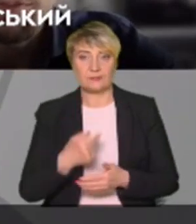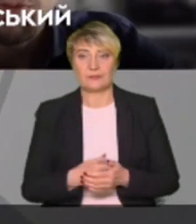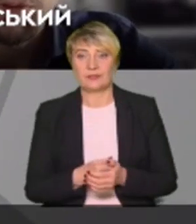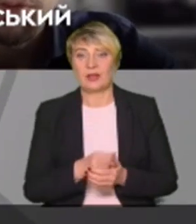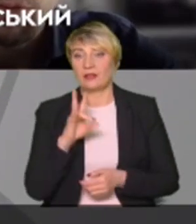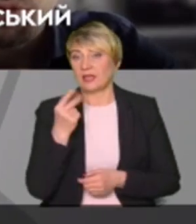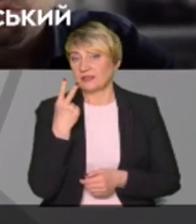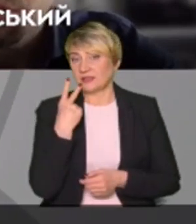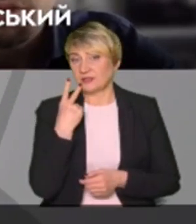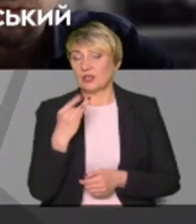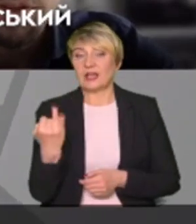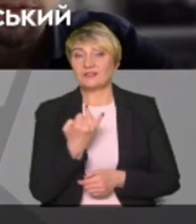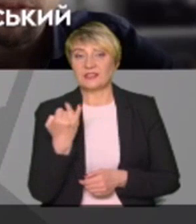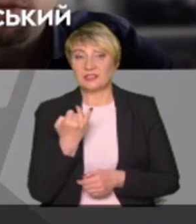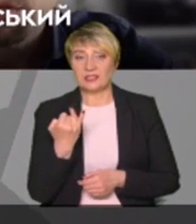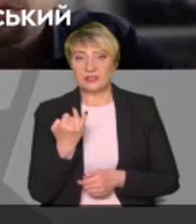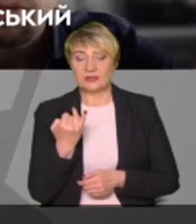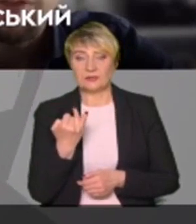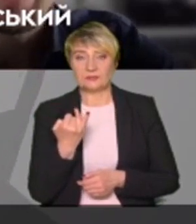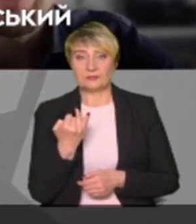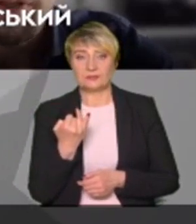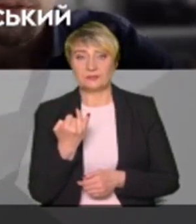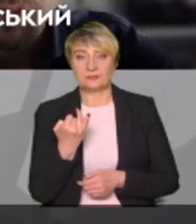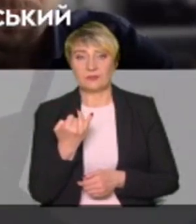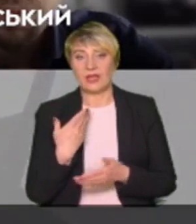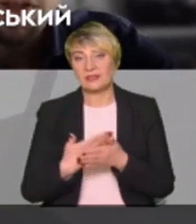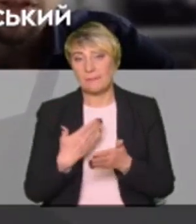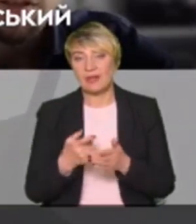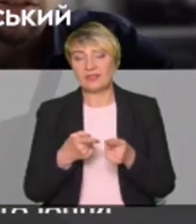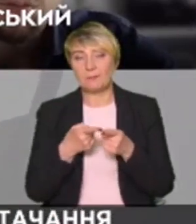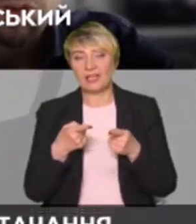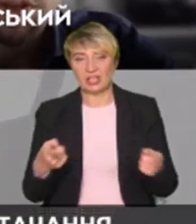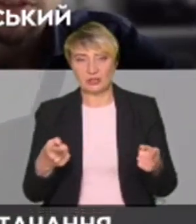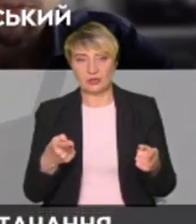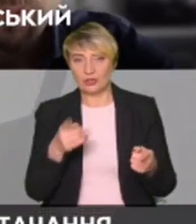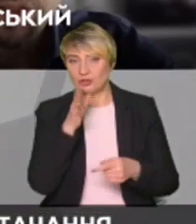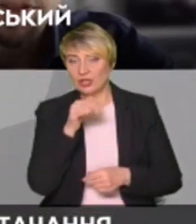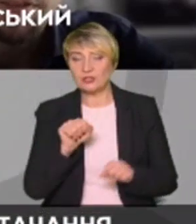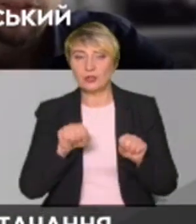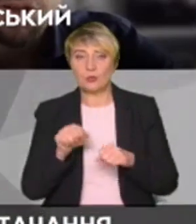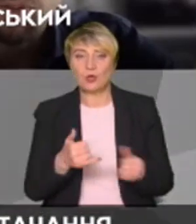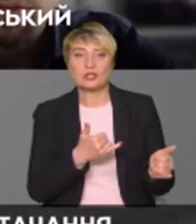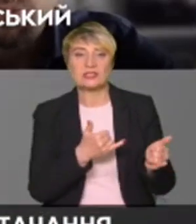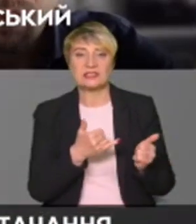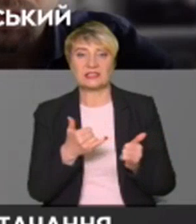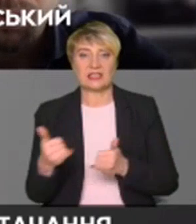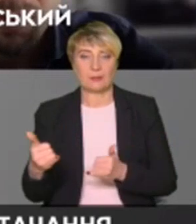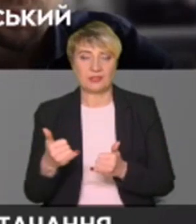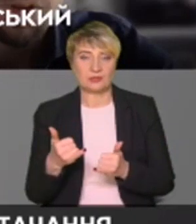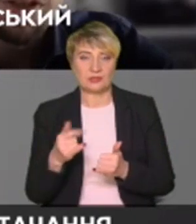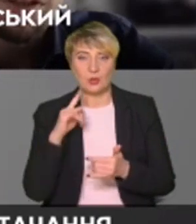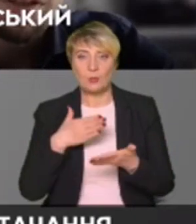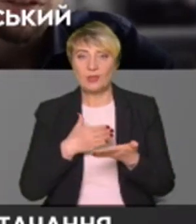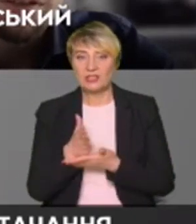завжди, тому що в історії не можна категорію завжди використовувати, на певний період часу може забезпечити шляхом навіть політичного